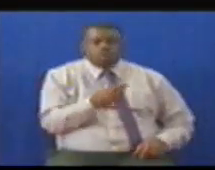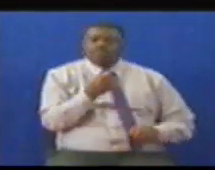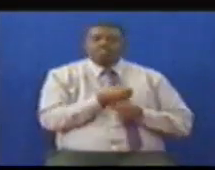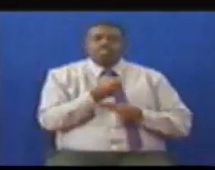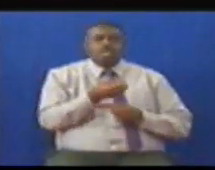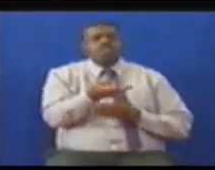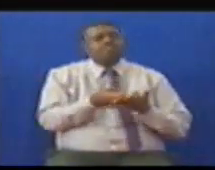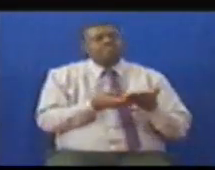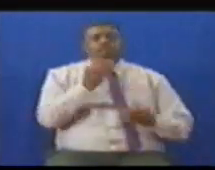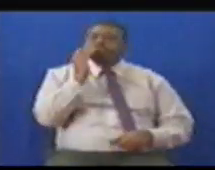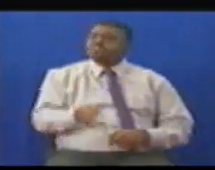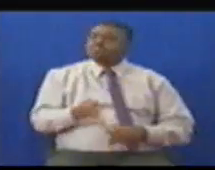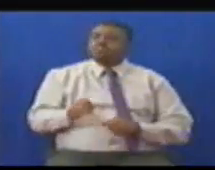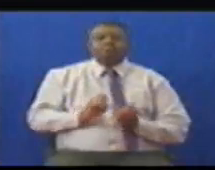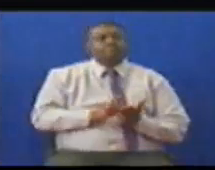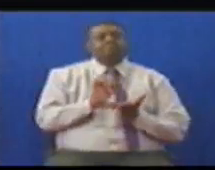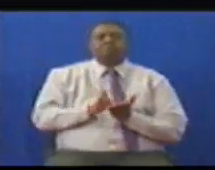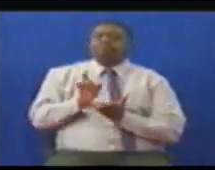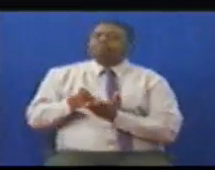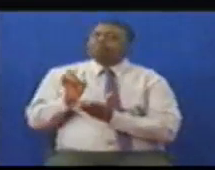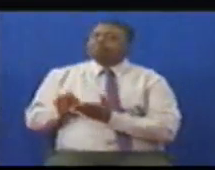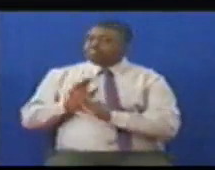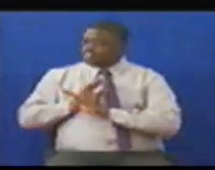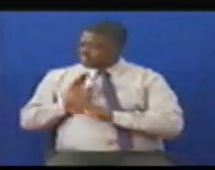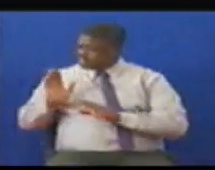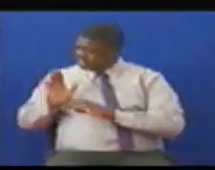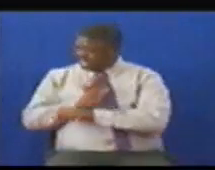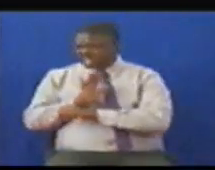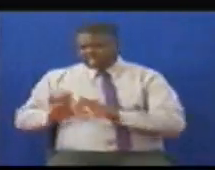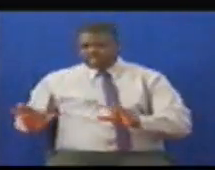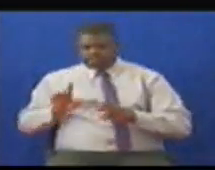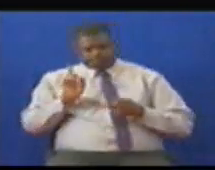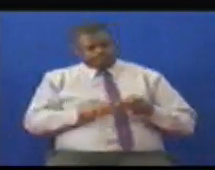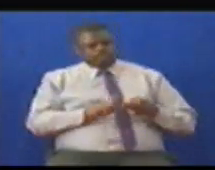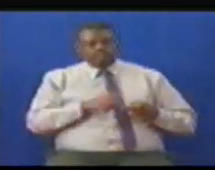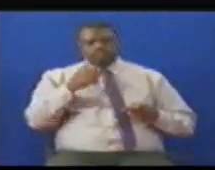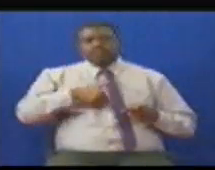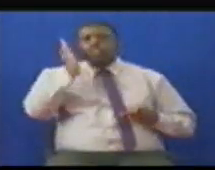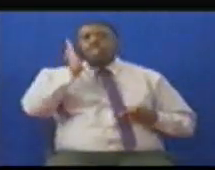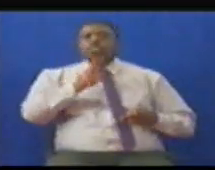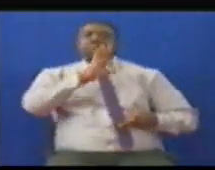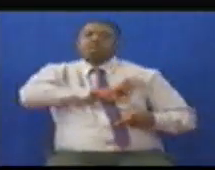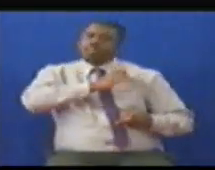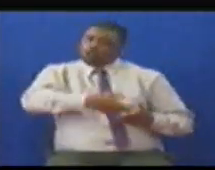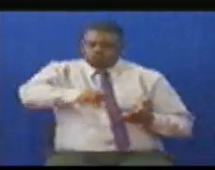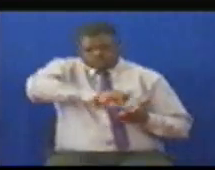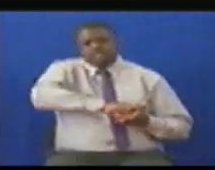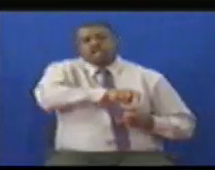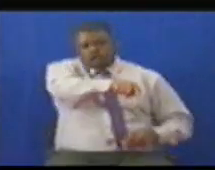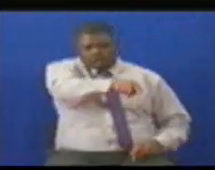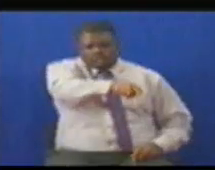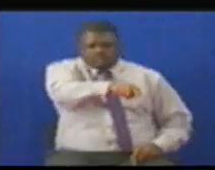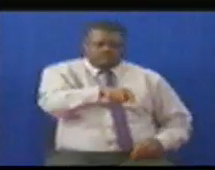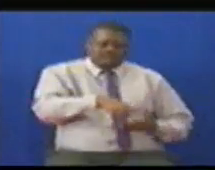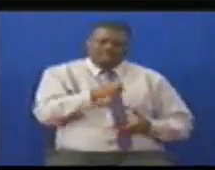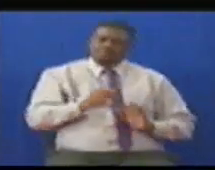vya kughushi. Mbili, serikali iongeze mishahara kwa watumishi wa umma ili kuwawezesha kumudu gharama za maisha ambazo zimeongezeka